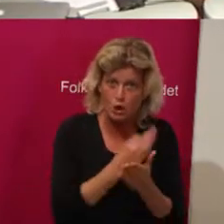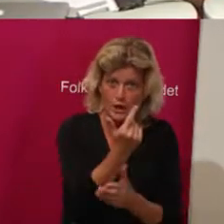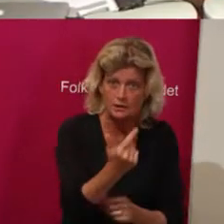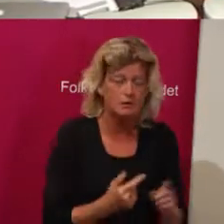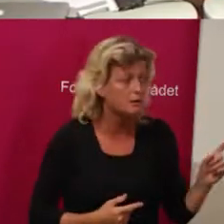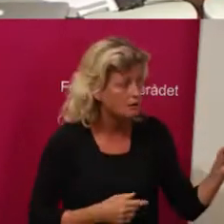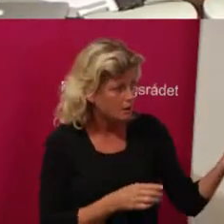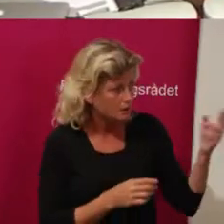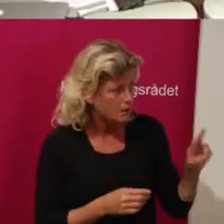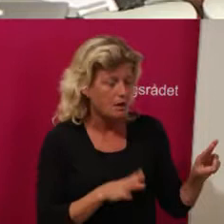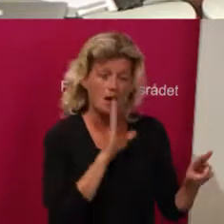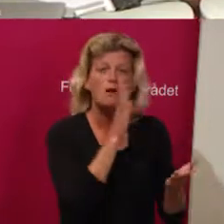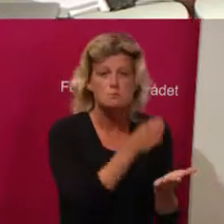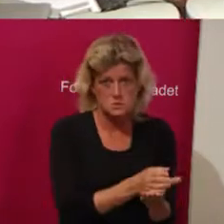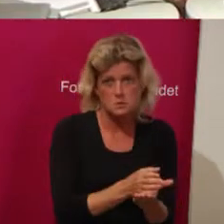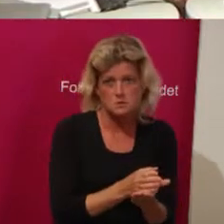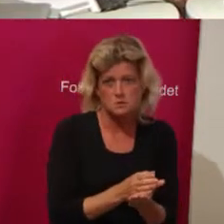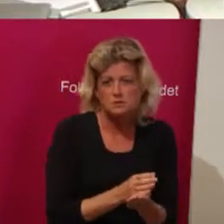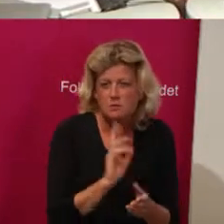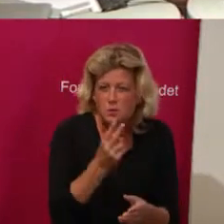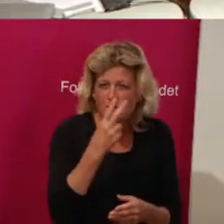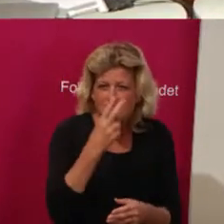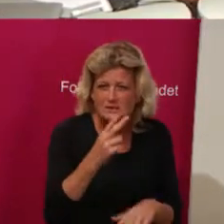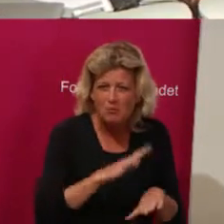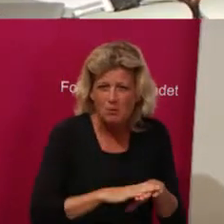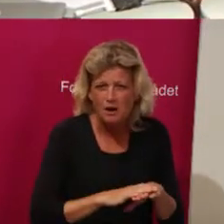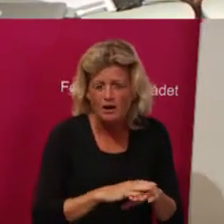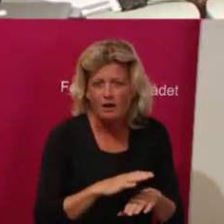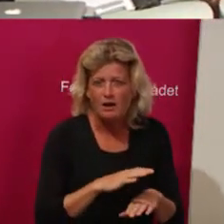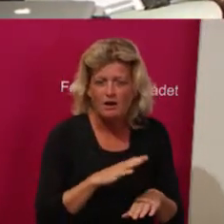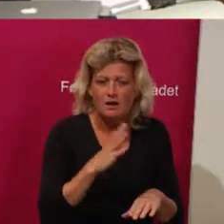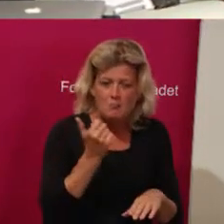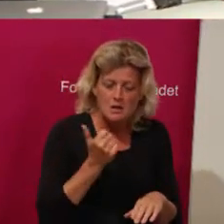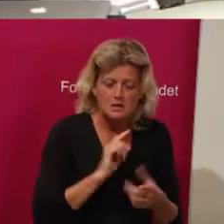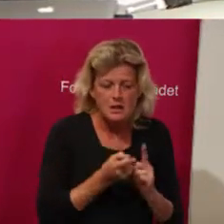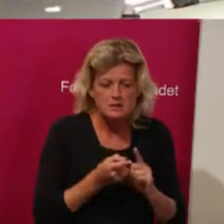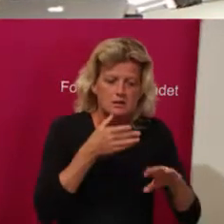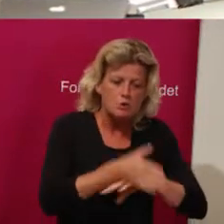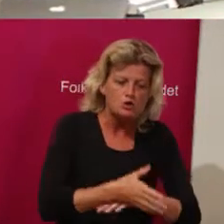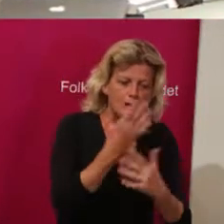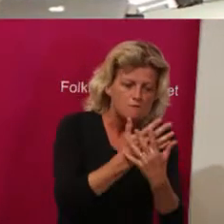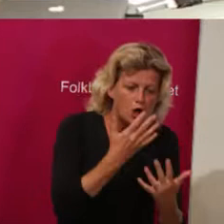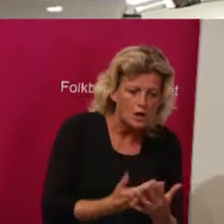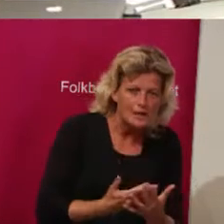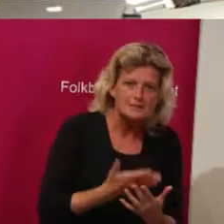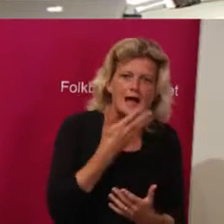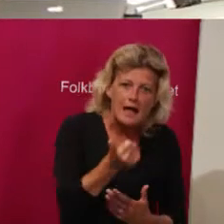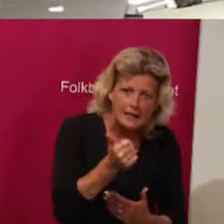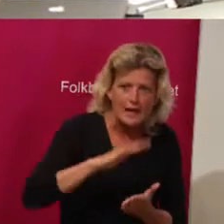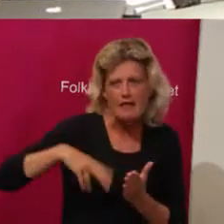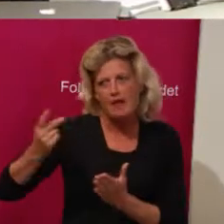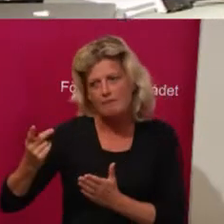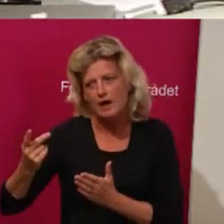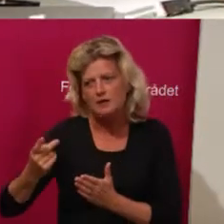att som man visar på här att man går på mängder av föreläsningar och att man är aktiv och att